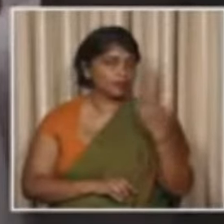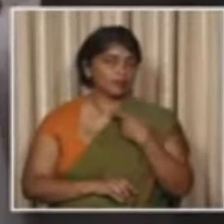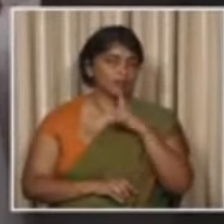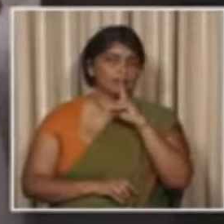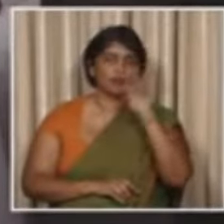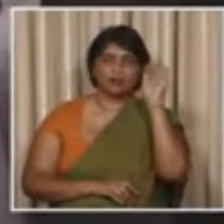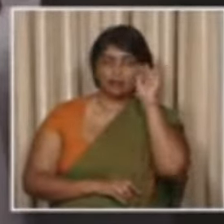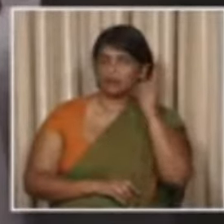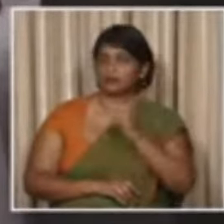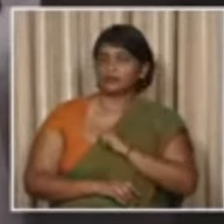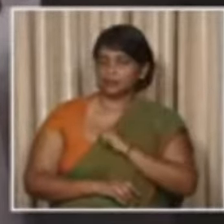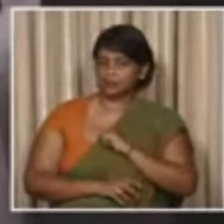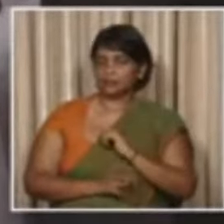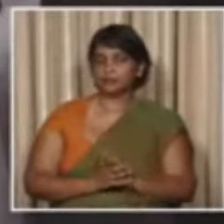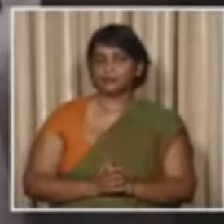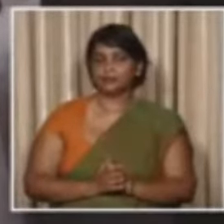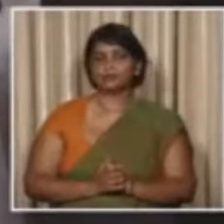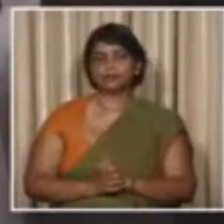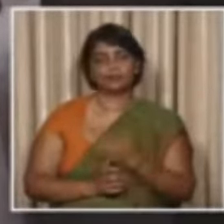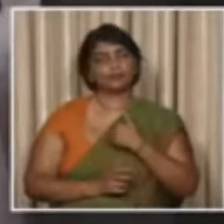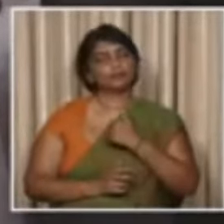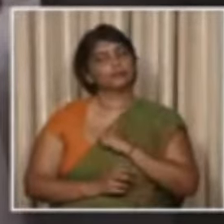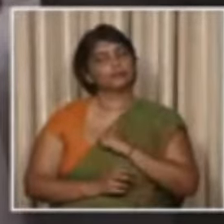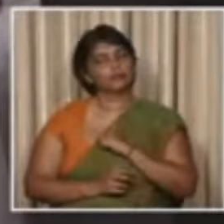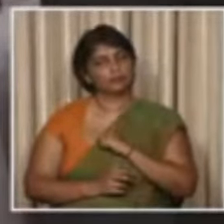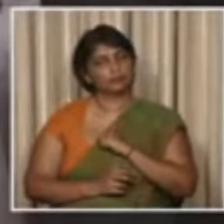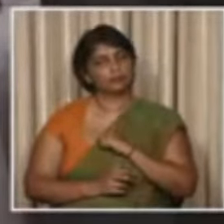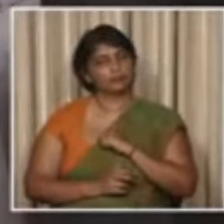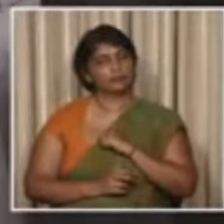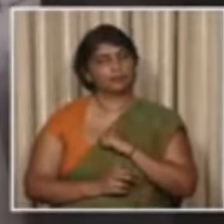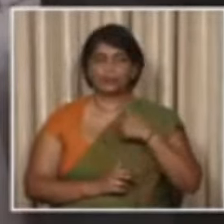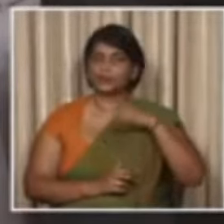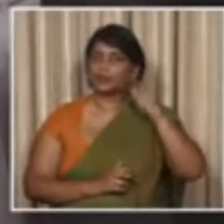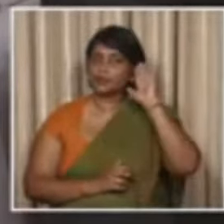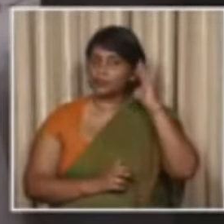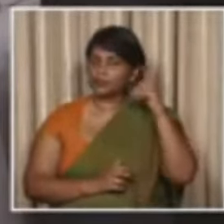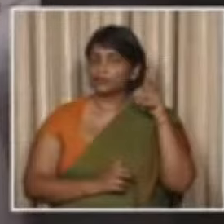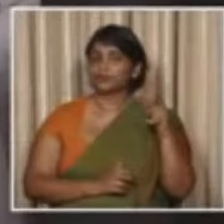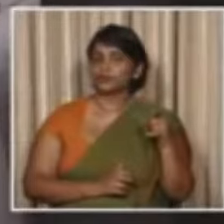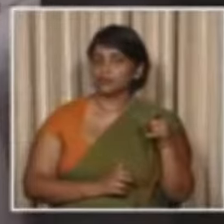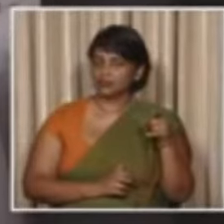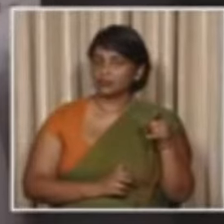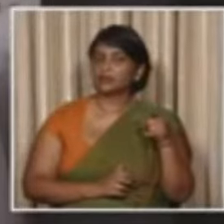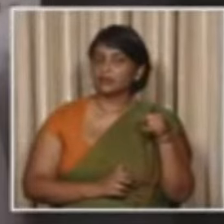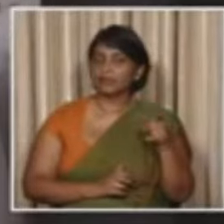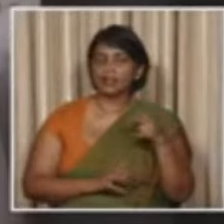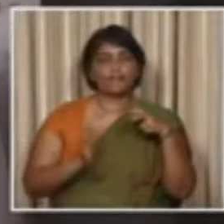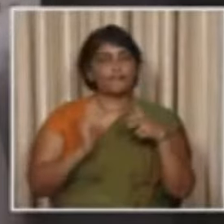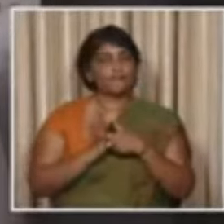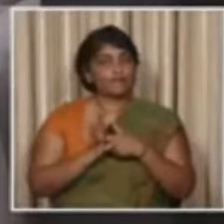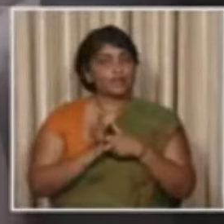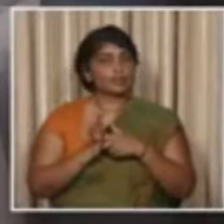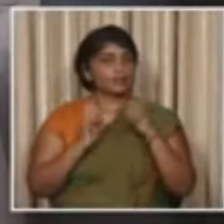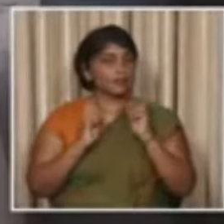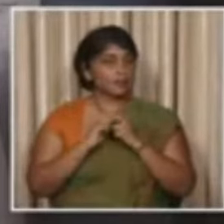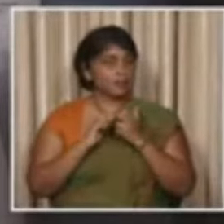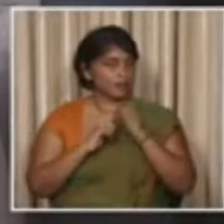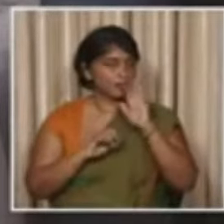කැමතියි. මම කැමති විශේෂයෙන්ම මේ වීසා ප්‍රශ්නය පිළිබඳව